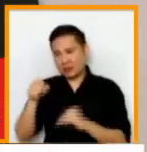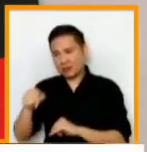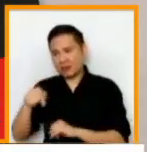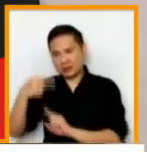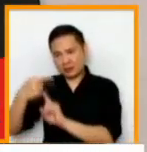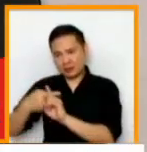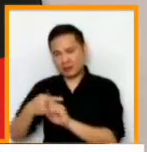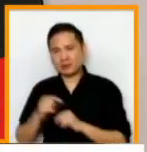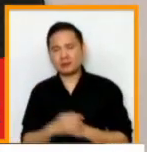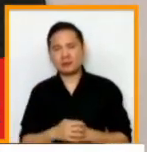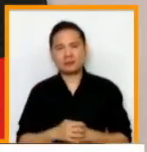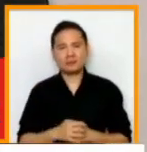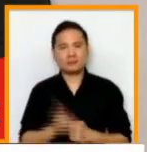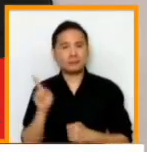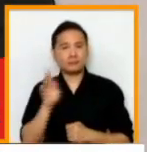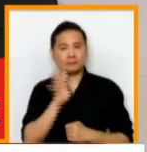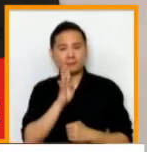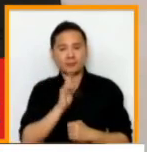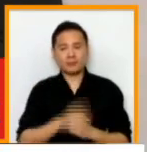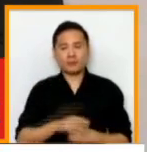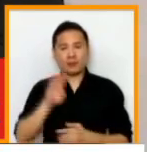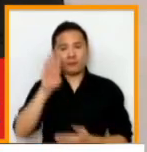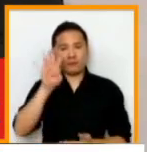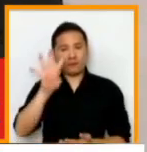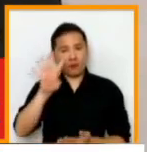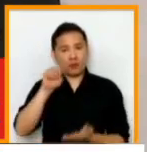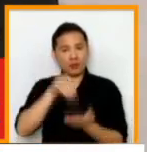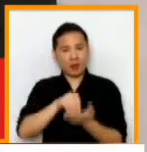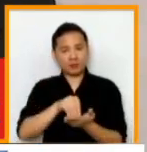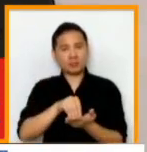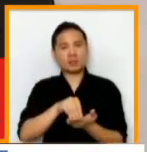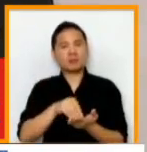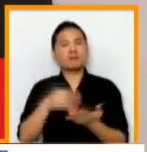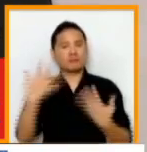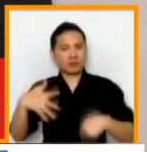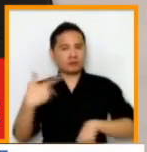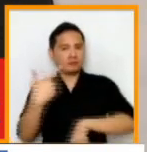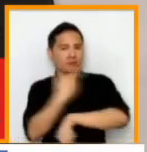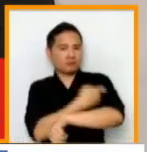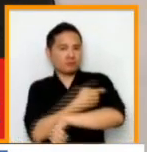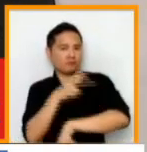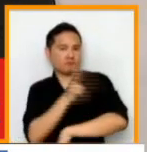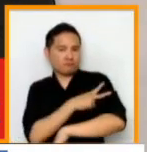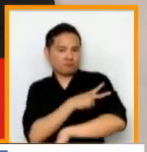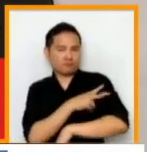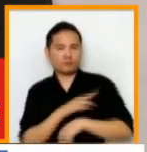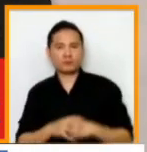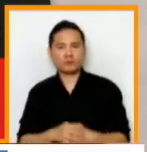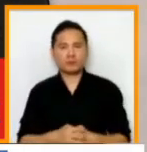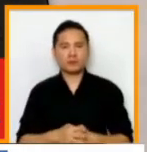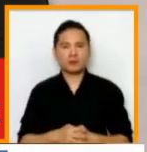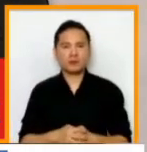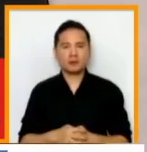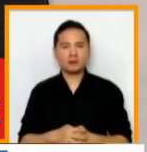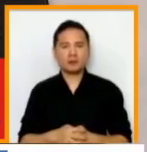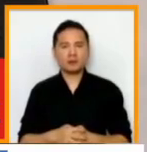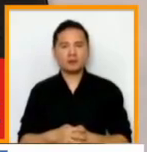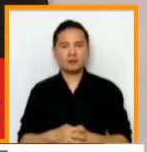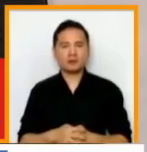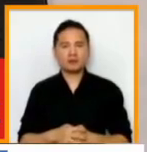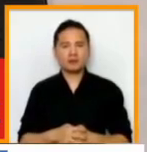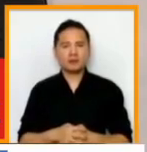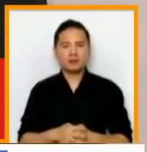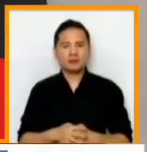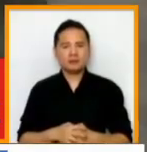on it. The 4,000 is being inoculated as second dose. So we don't have a worry that we will be